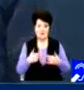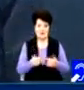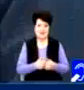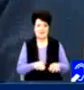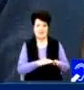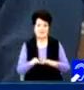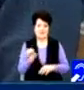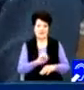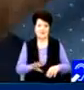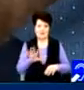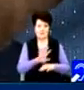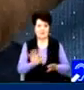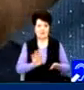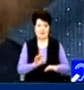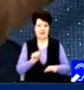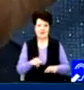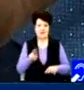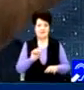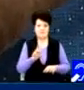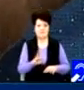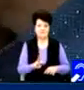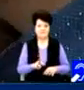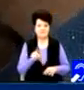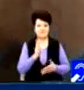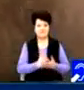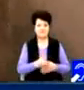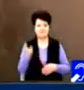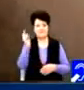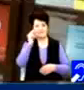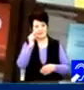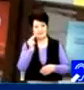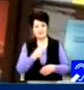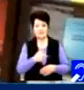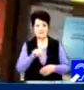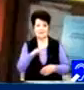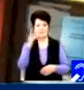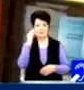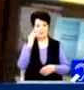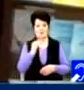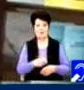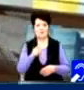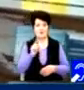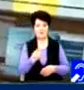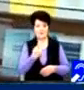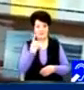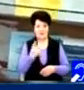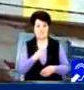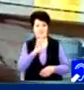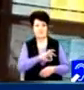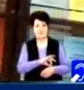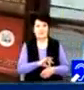nivel European și nu numai Serghi adamov este managerul Erasmus student association from Moldova o entitate care facilitează